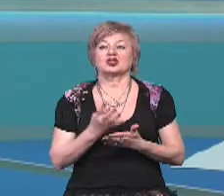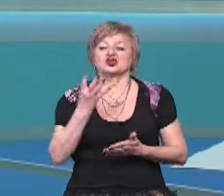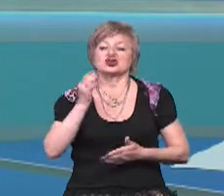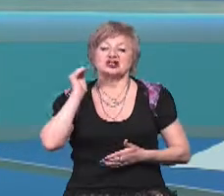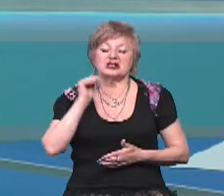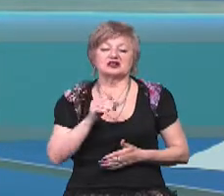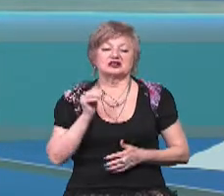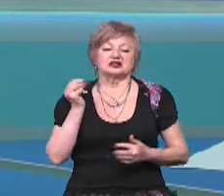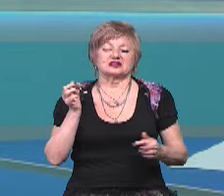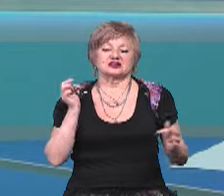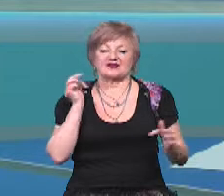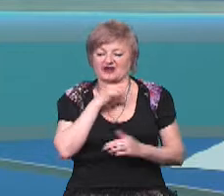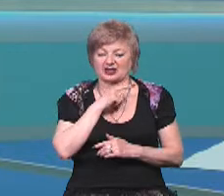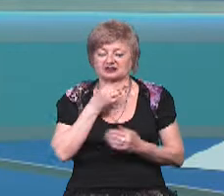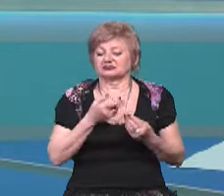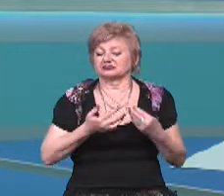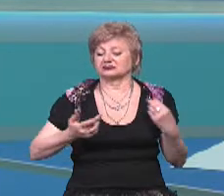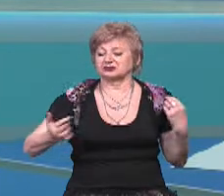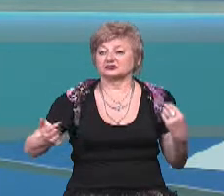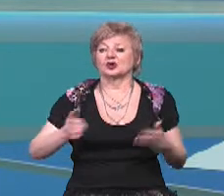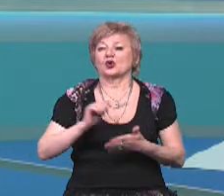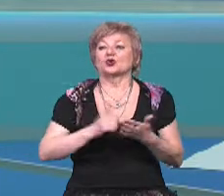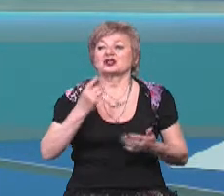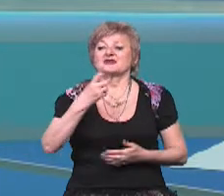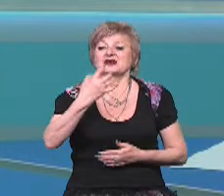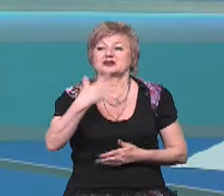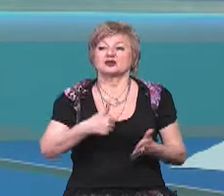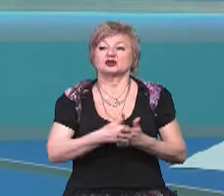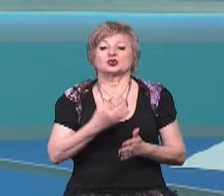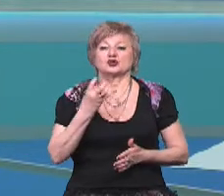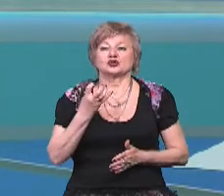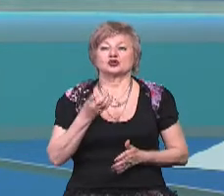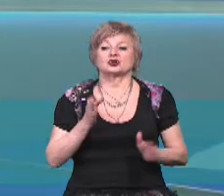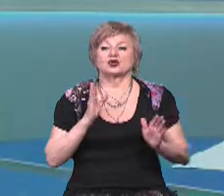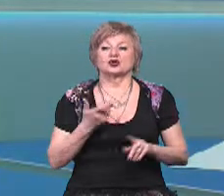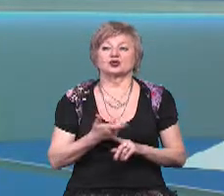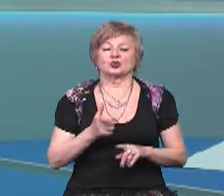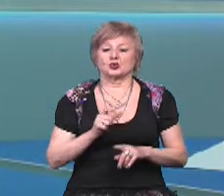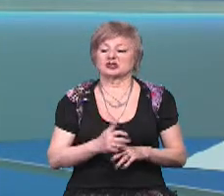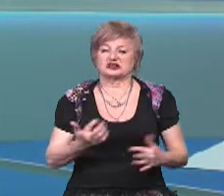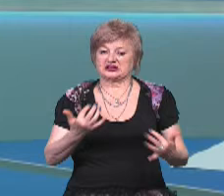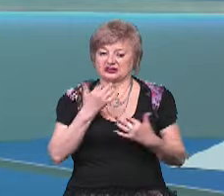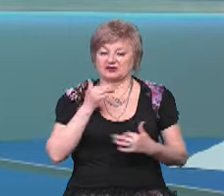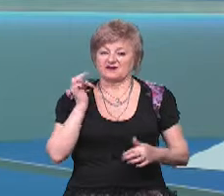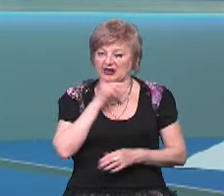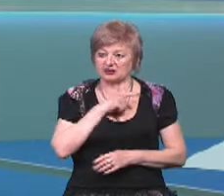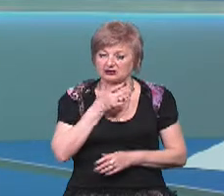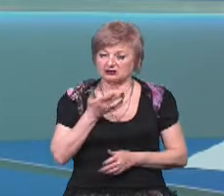тисячі шкідливих речовин. Із них від 250 до 400 є дуже токсичний. На